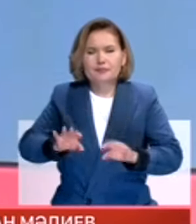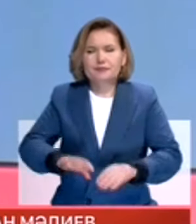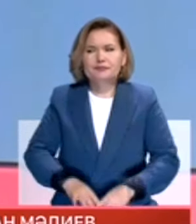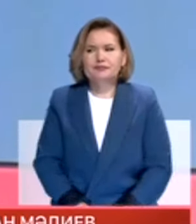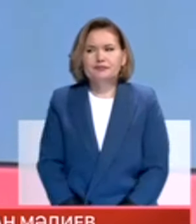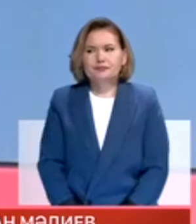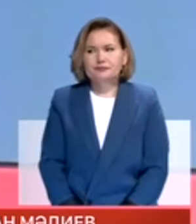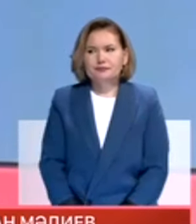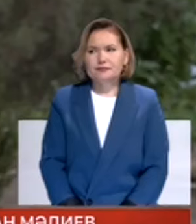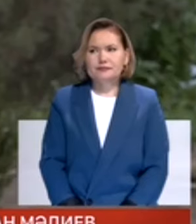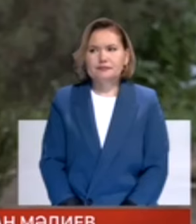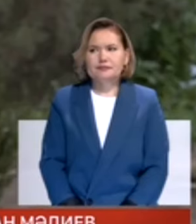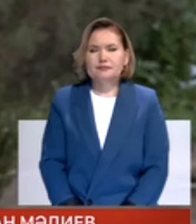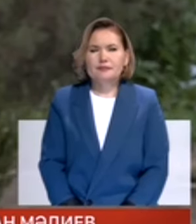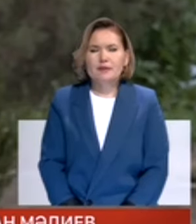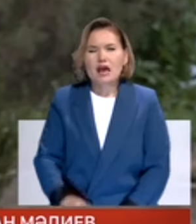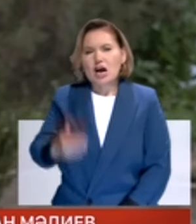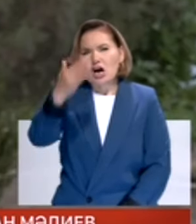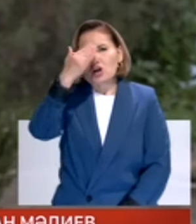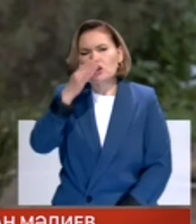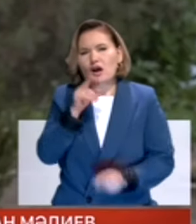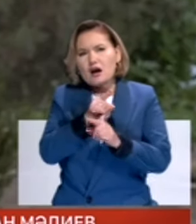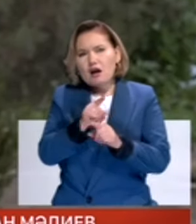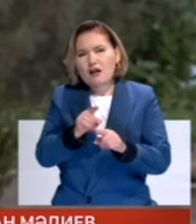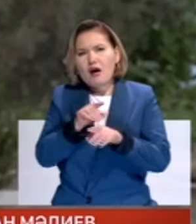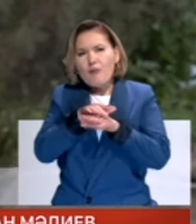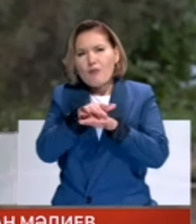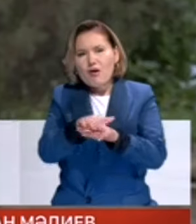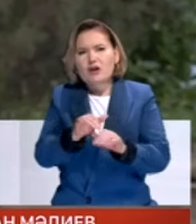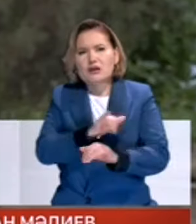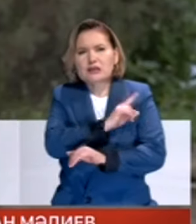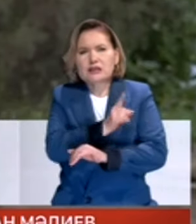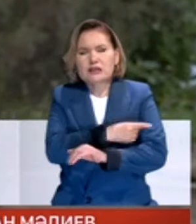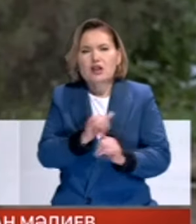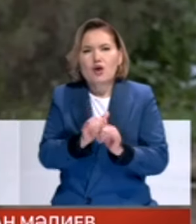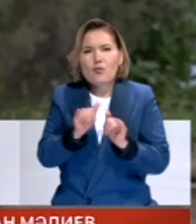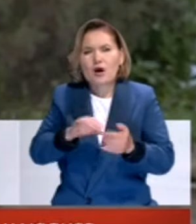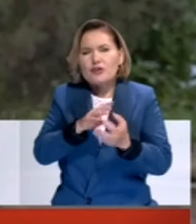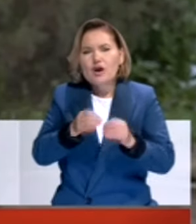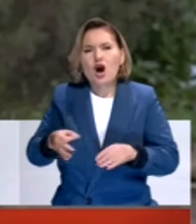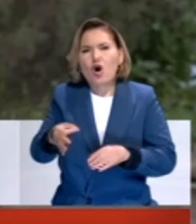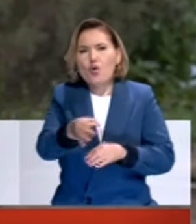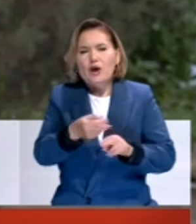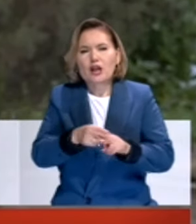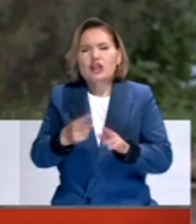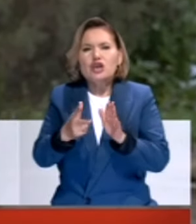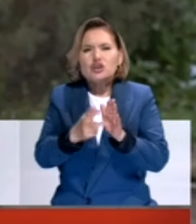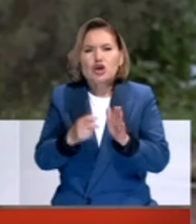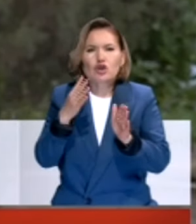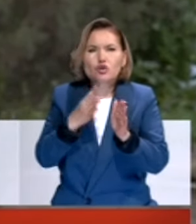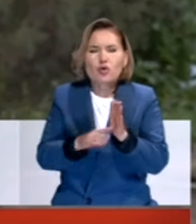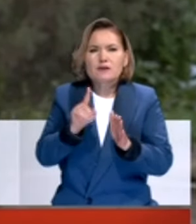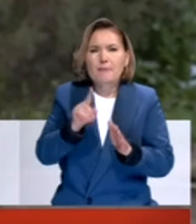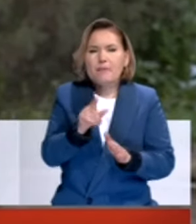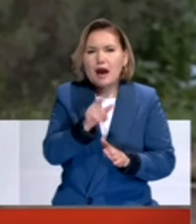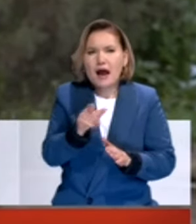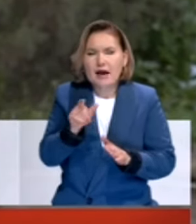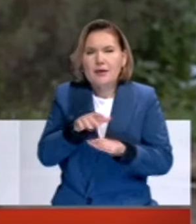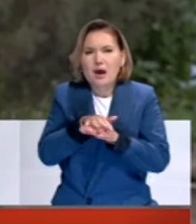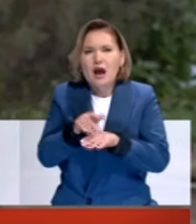баяндайды. Жазғы маусым зиянкестердің қозатын кезеңі. Бүгінге дейін облыста 891 адамды кене